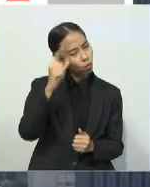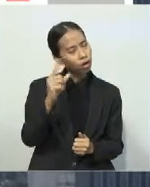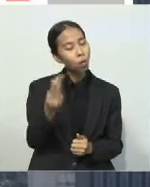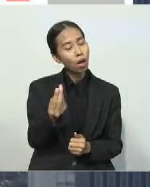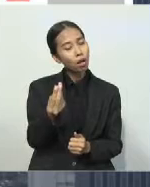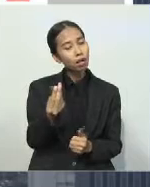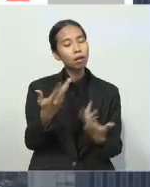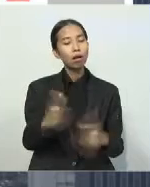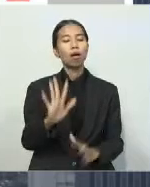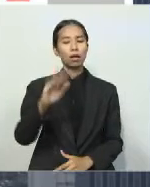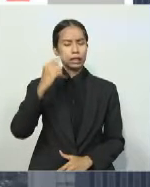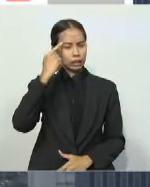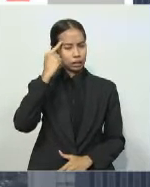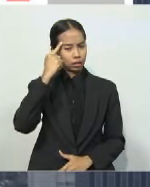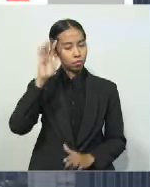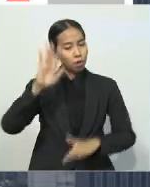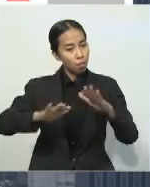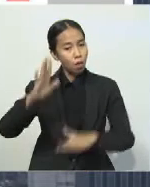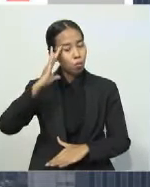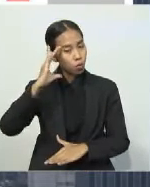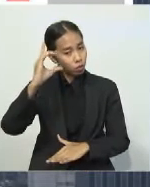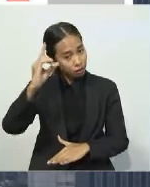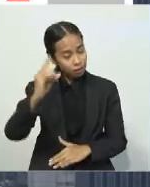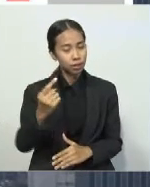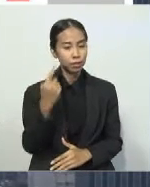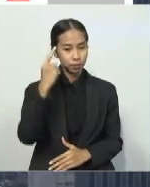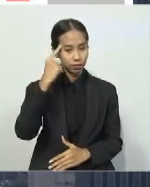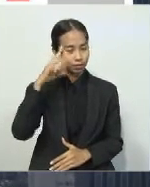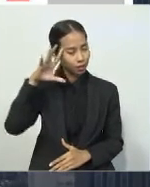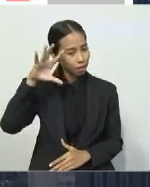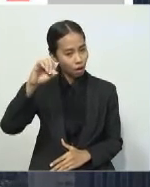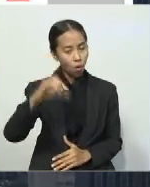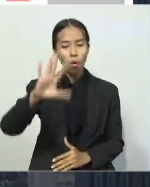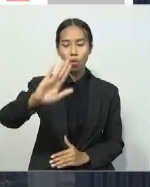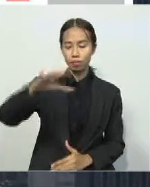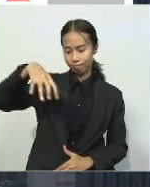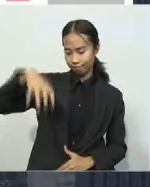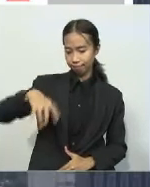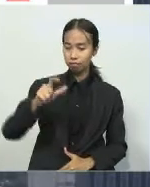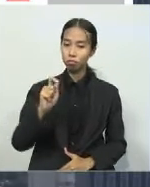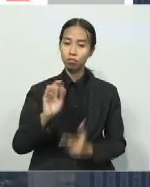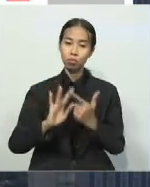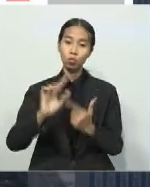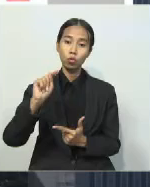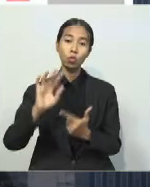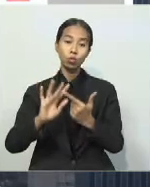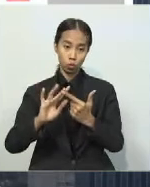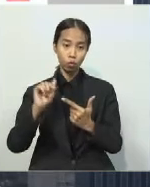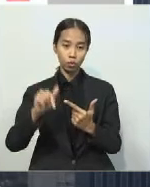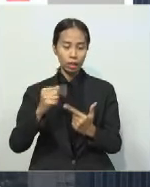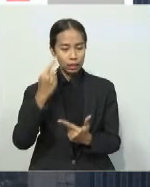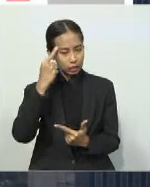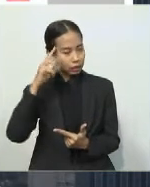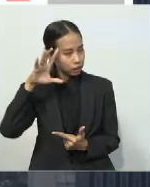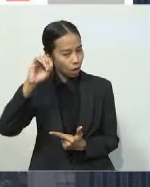าดการเรื่องของวันพรุ่งนี้จากการพยากรณ์และแบบจำลองของกรมอุตุนิยมวิทยาค่ะซึ่งก็พบว่าวัน